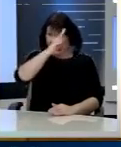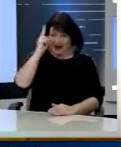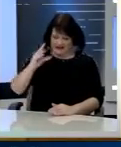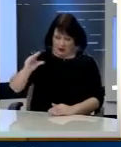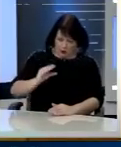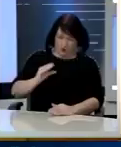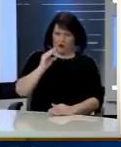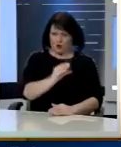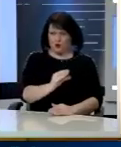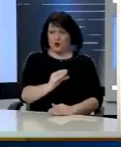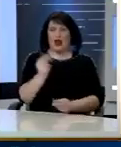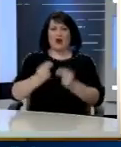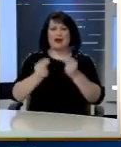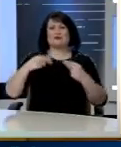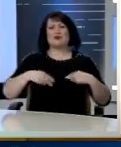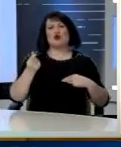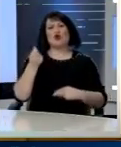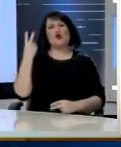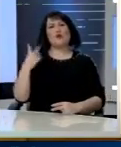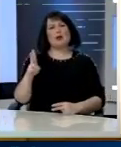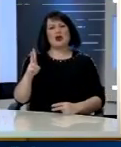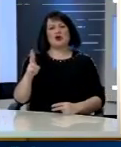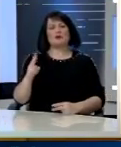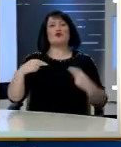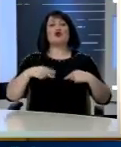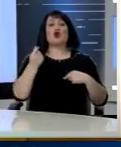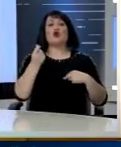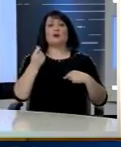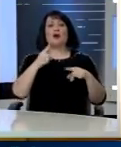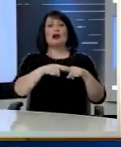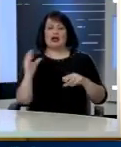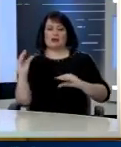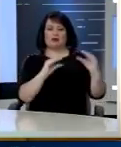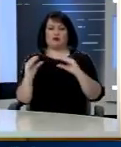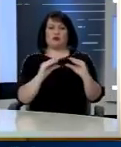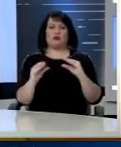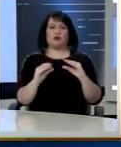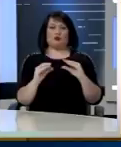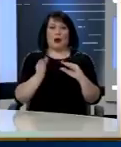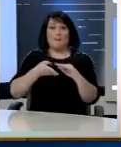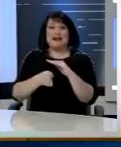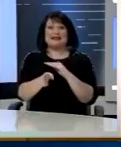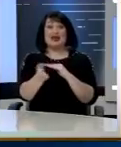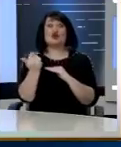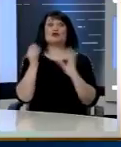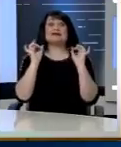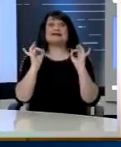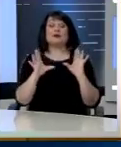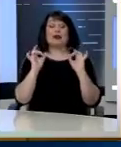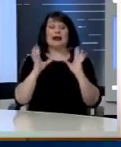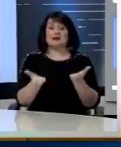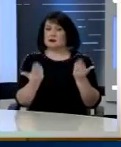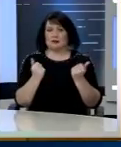Αραβία από το λογαριασμό του Υπουργείου Οικονομικών θα πηγαίναν στο Υπουργείο Οικονομικών της Ελλάδος. Ουδής ενδιάμεσος, ουδής